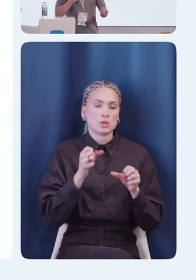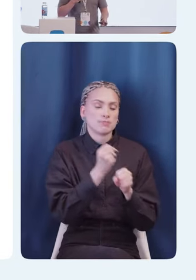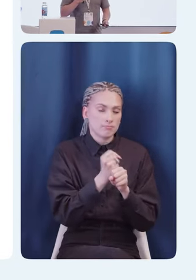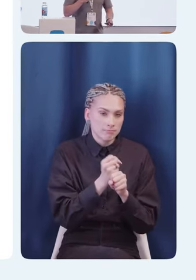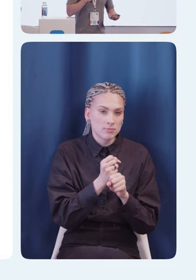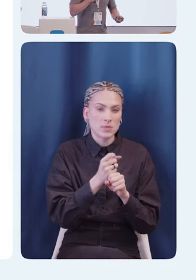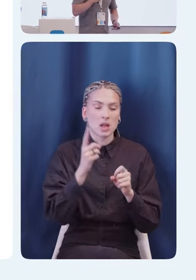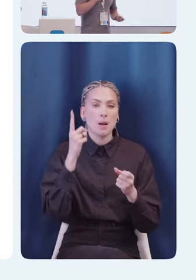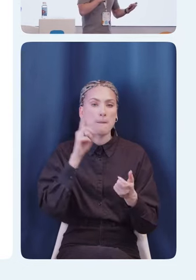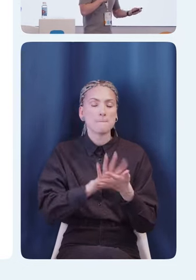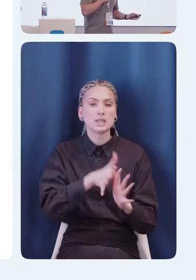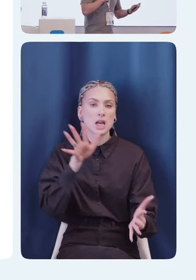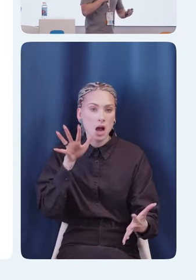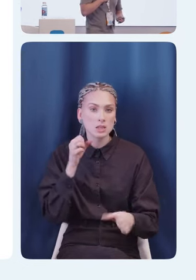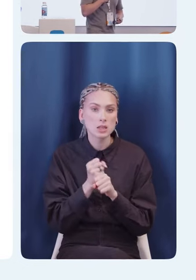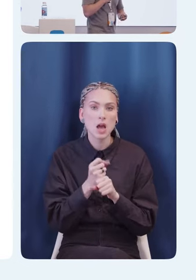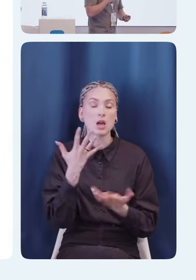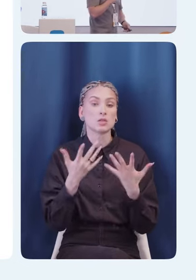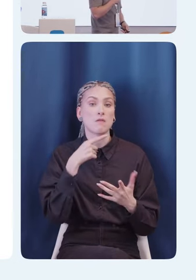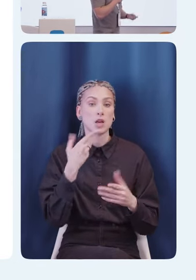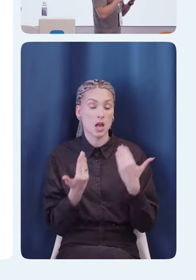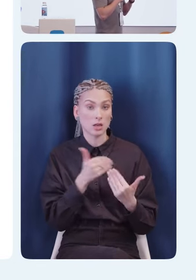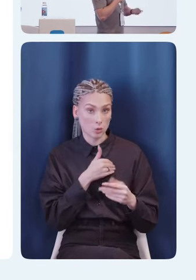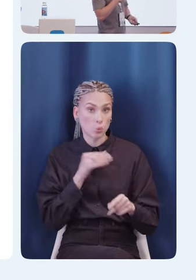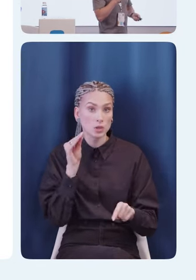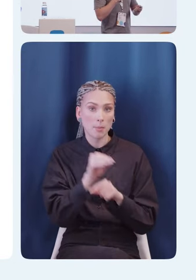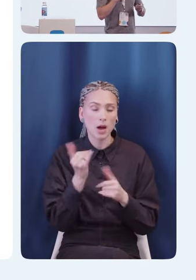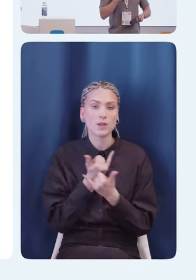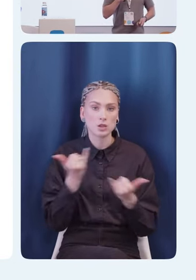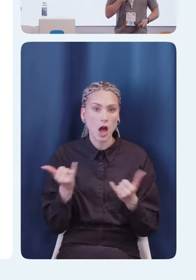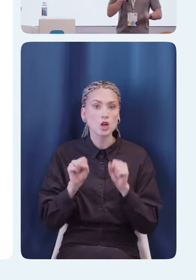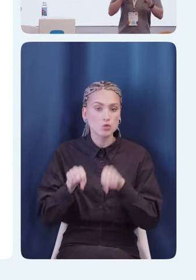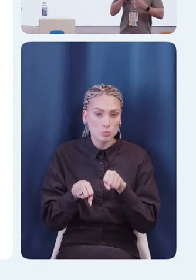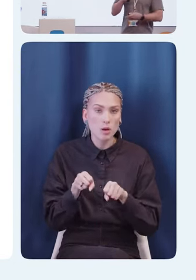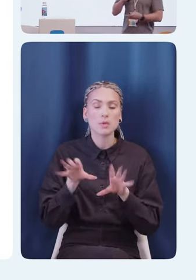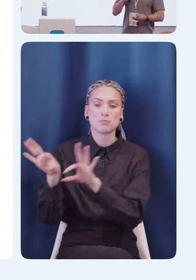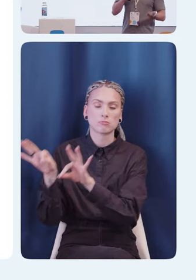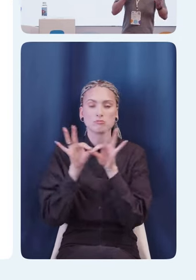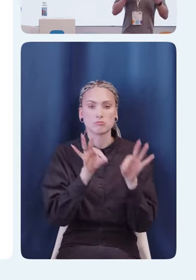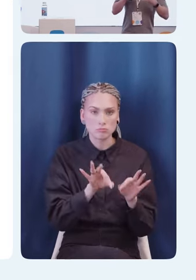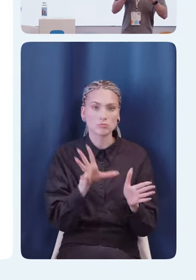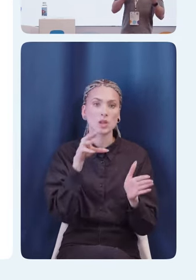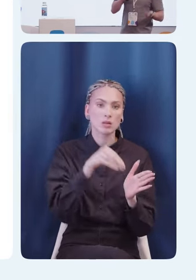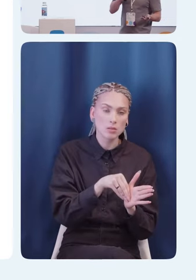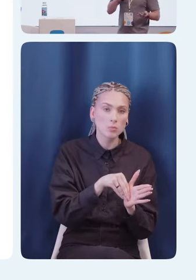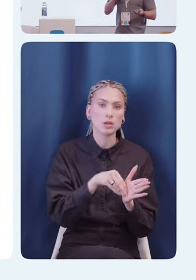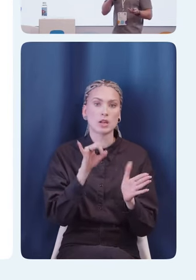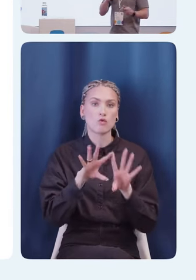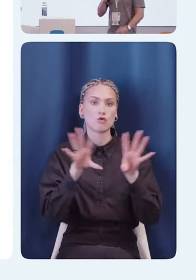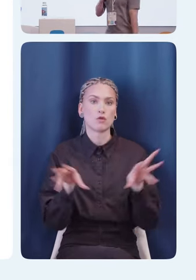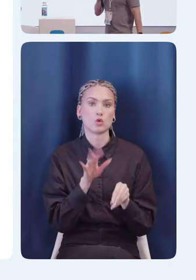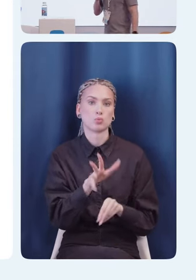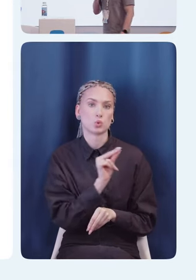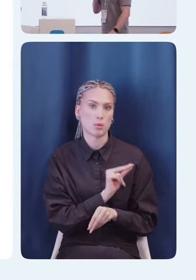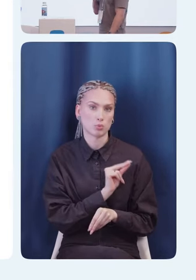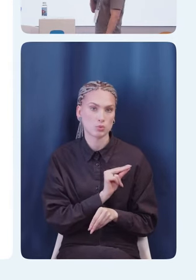делаются абстракции и говорят, вот, ребят, если вы хотите добавить доступность, берите вот эти компоненты, ставьте, и все будет